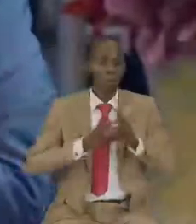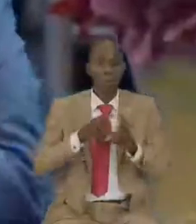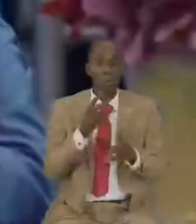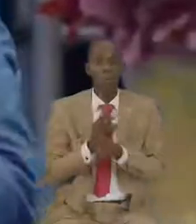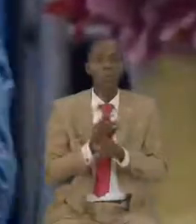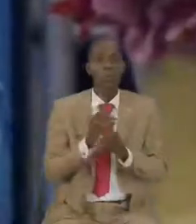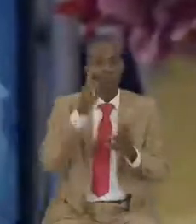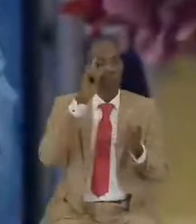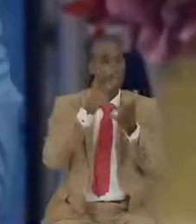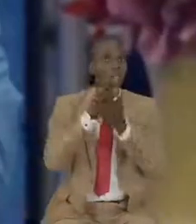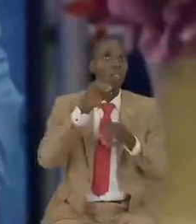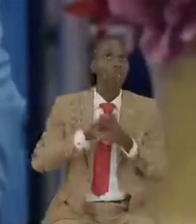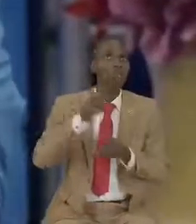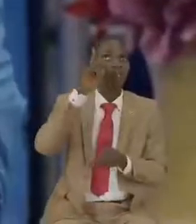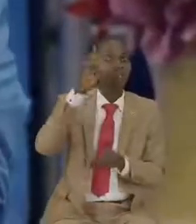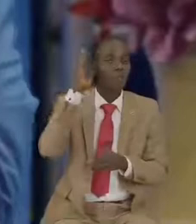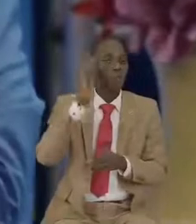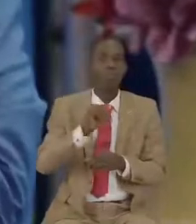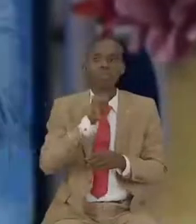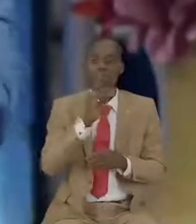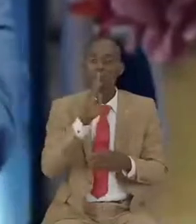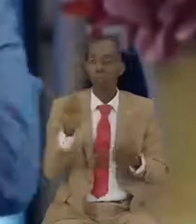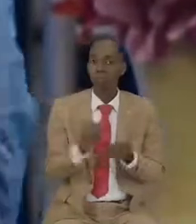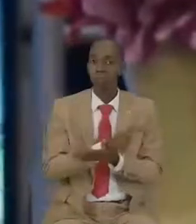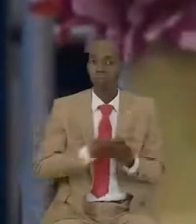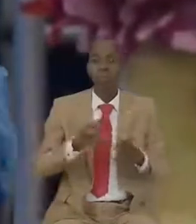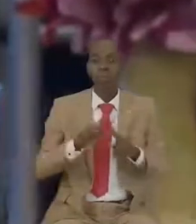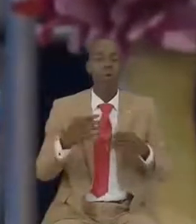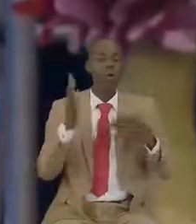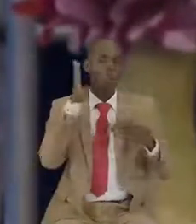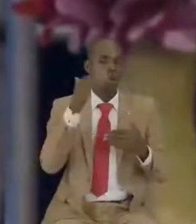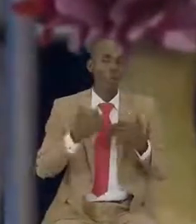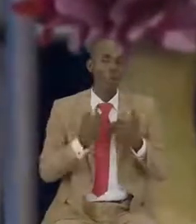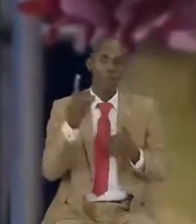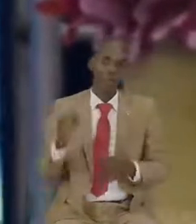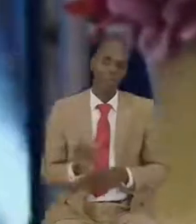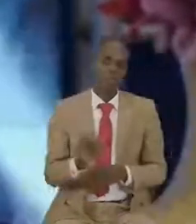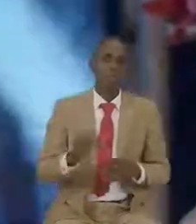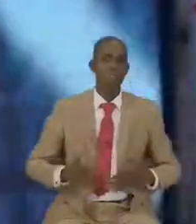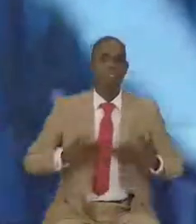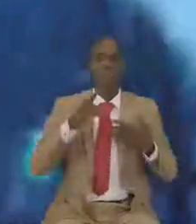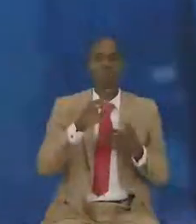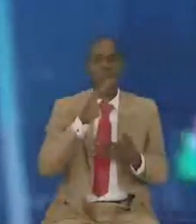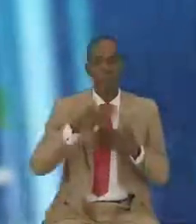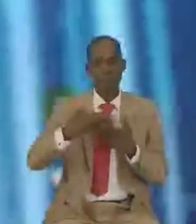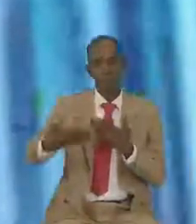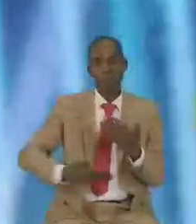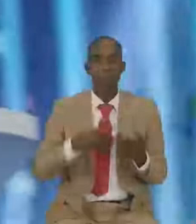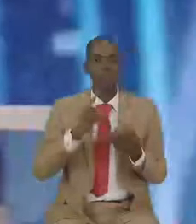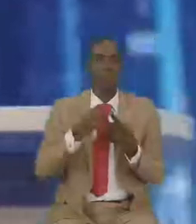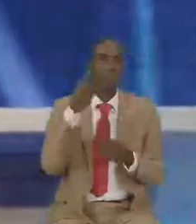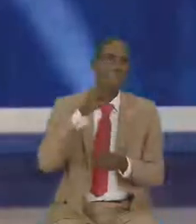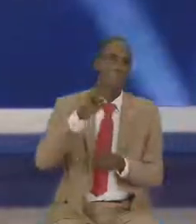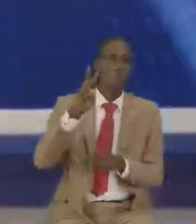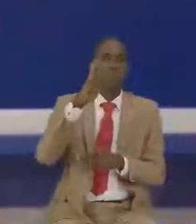quiconque sur toute la planète, afin que quiconque croit en lui ne périsse point, mais qu'il ait la vie